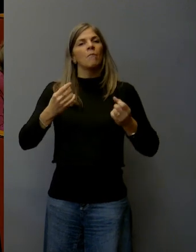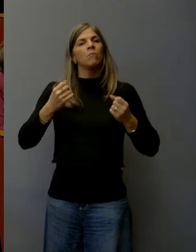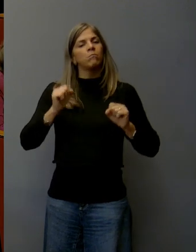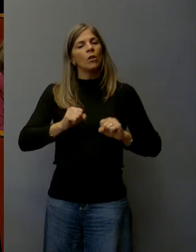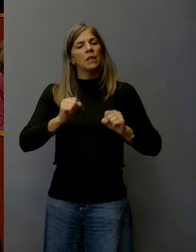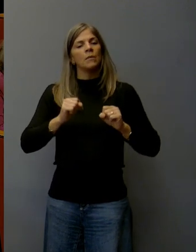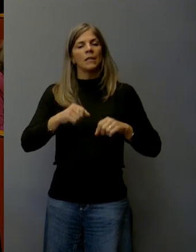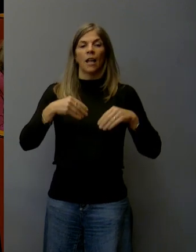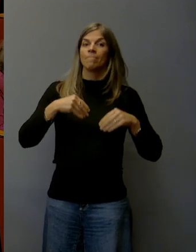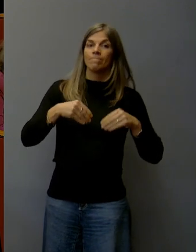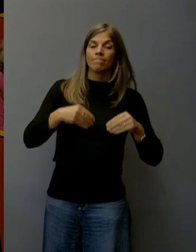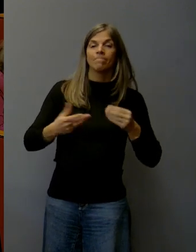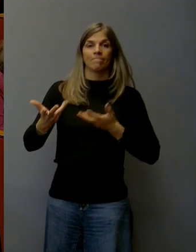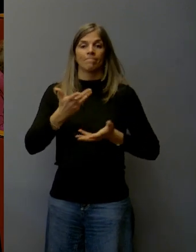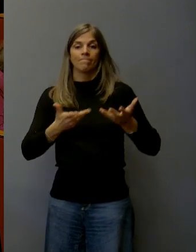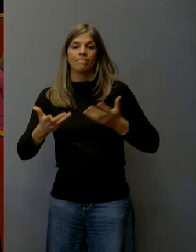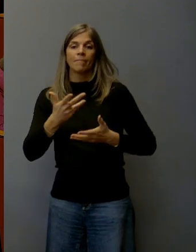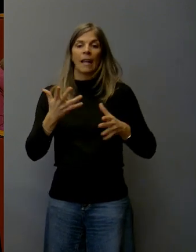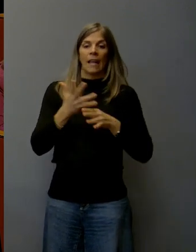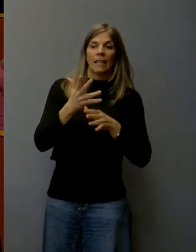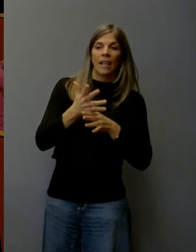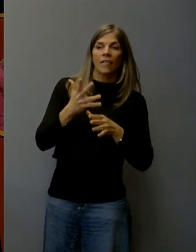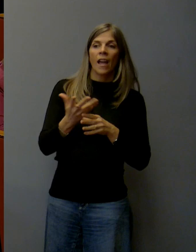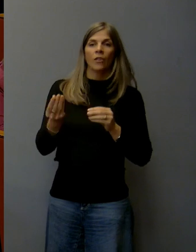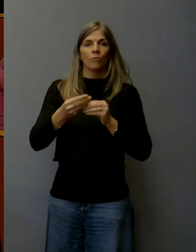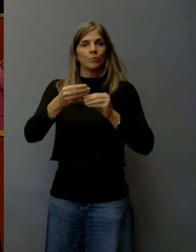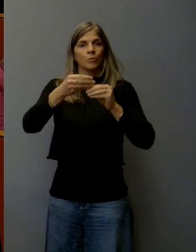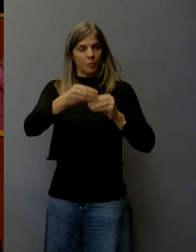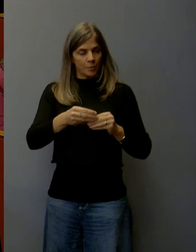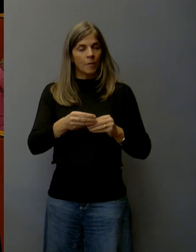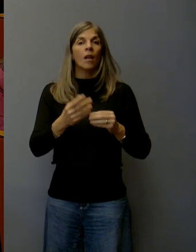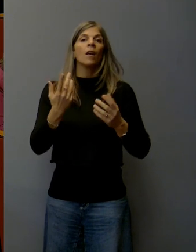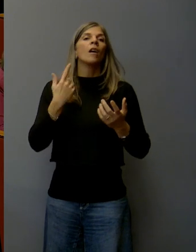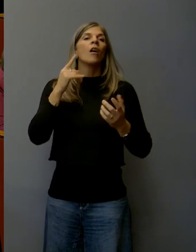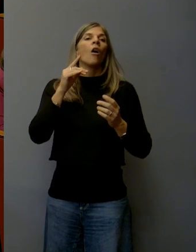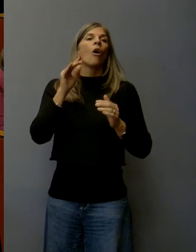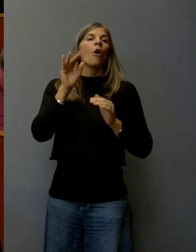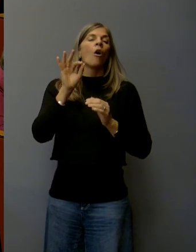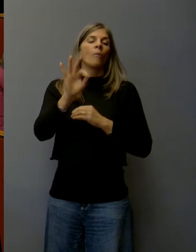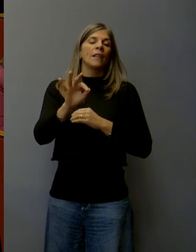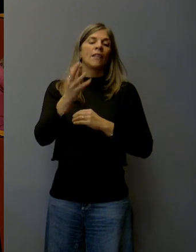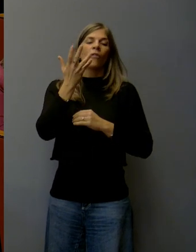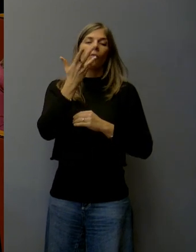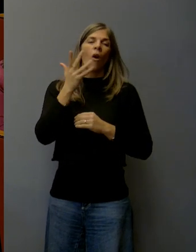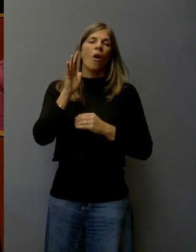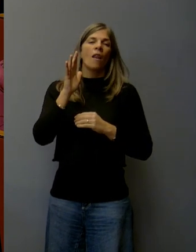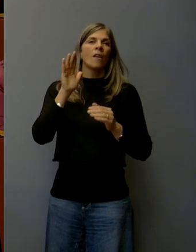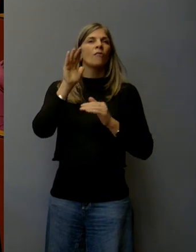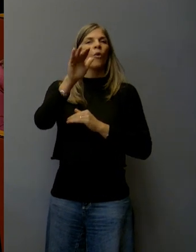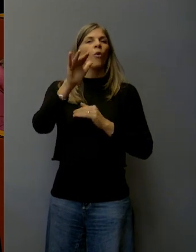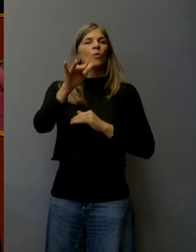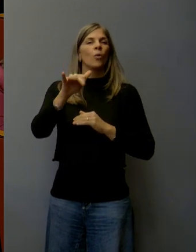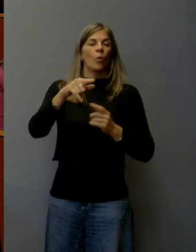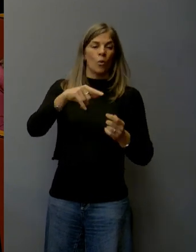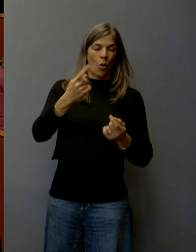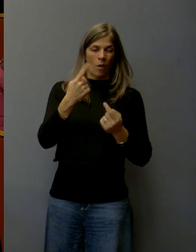Se vogliamo in qualche maniera cambiare e quel tipo di Una